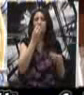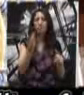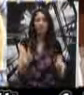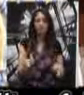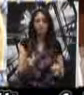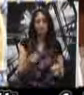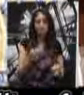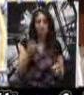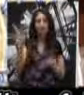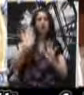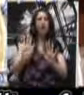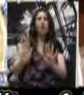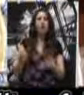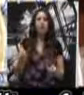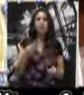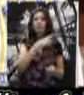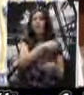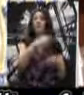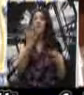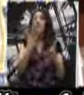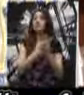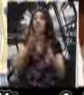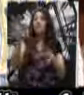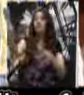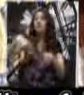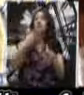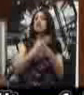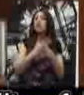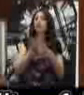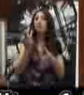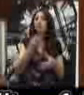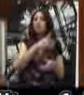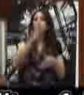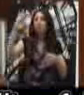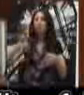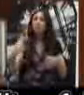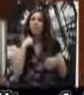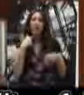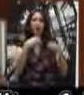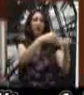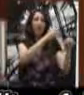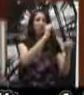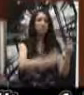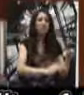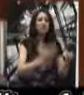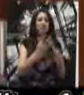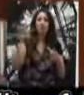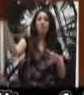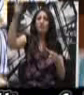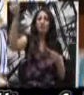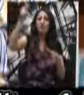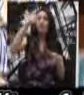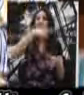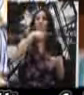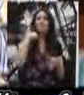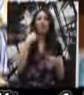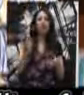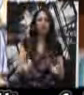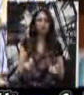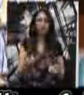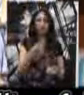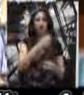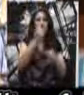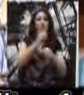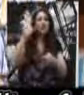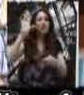كده. طب ليه كنت بتعملي كده طالما انت خسرانه؟ يعني حد ياخد حاجه غاليه ويبيعها حاجه رخيصه؟ طب ما انا هجيب منين؟ ما فكرتيش تشتغلي اي شغله